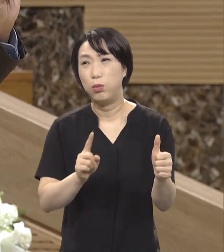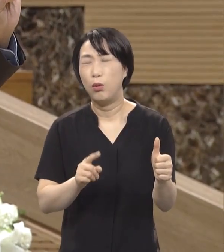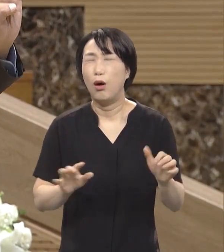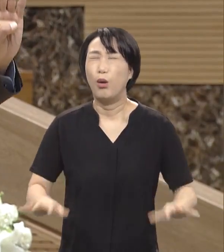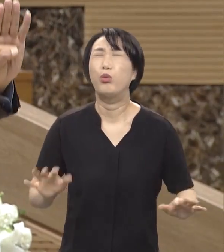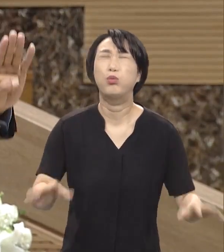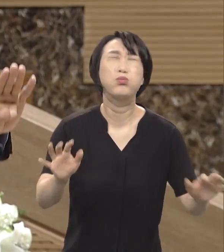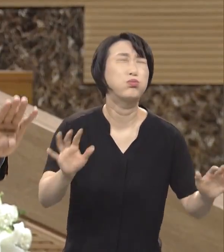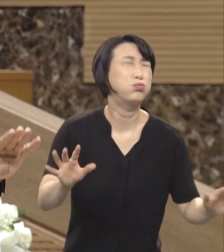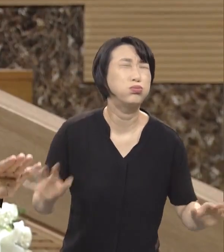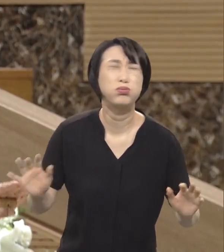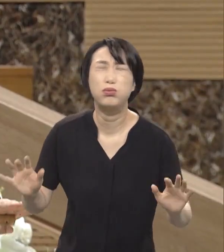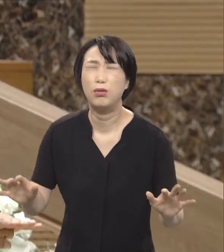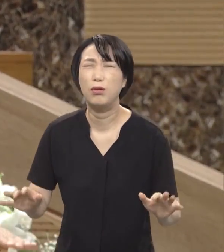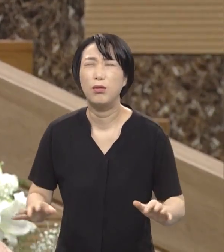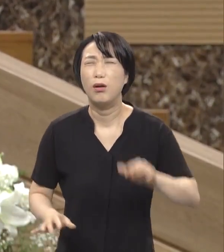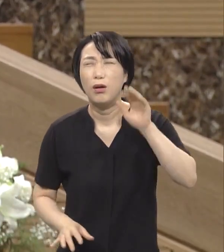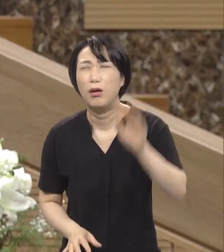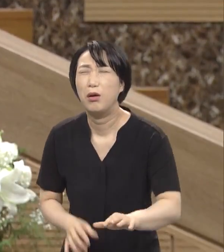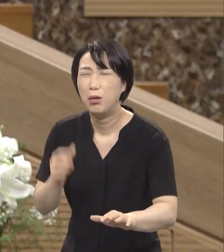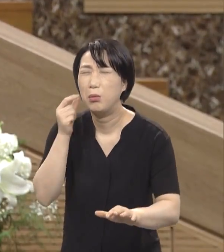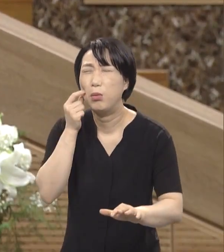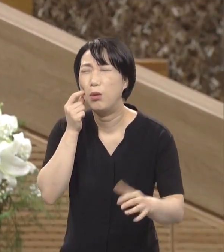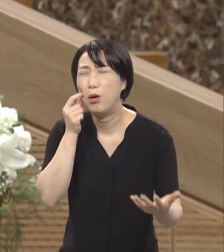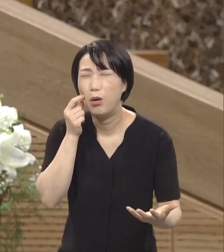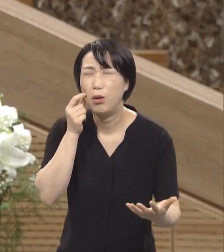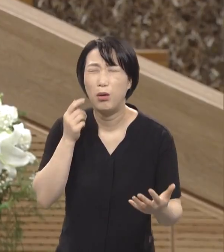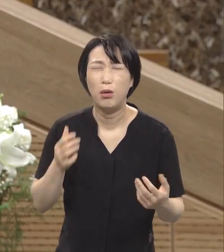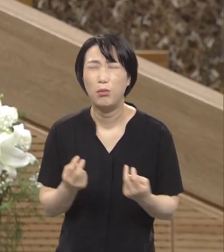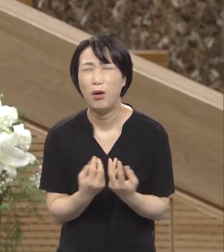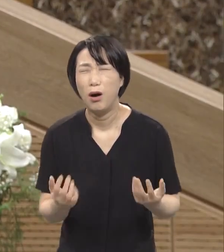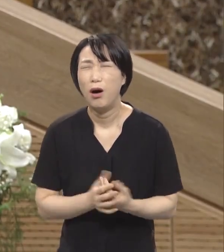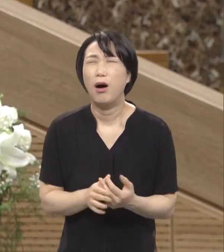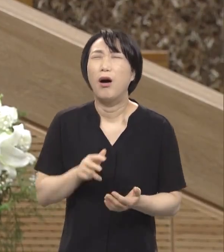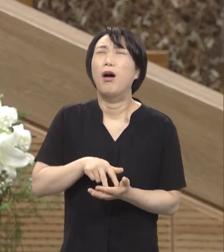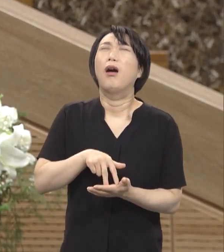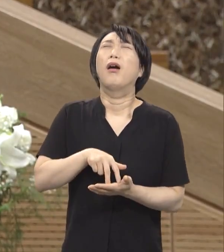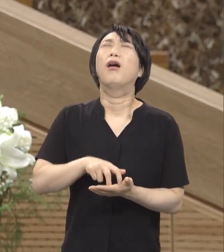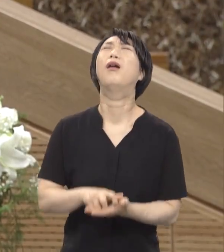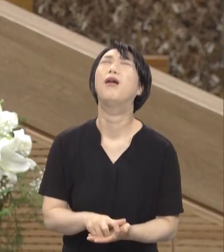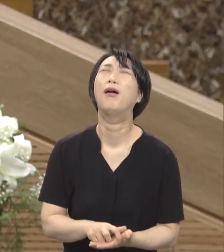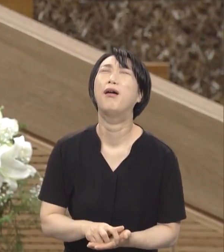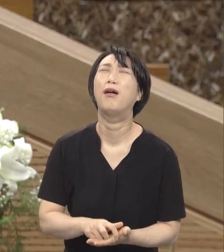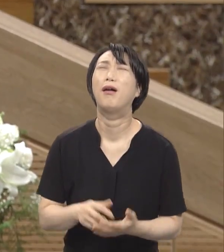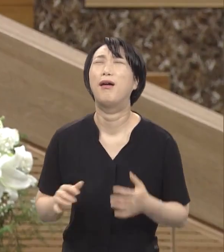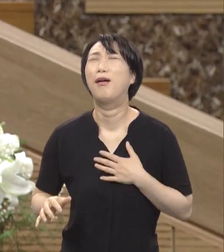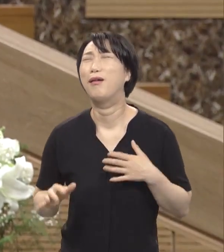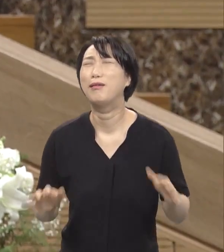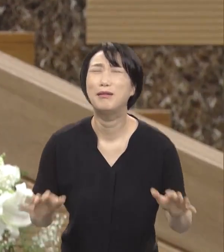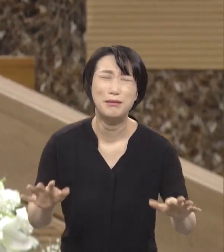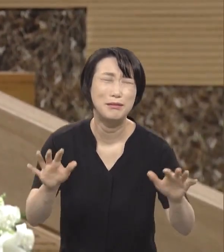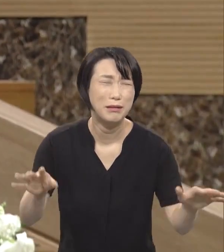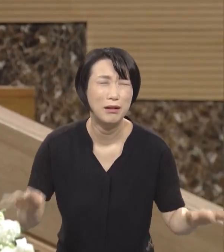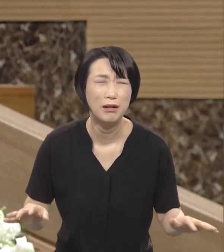어쩔 수 없이 한 발짝도 못 걷고 거기서 쓰러져서 무릎을 꿇고 앉아.